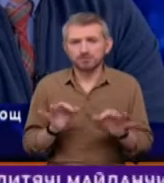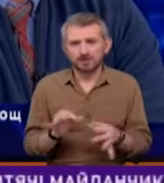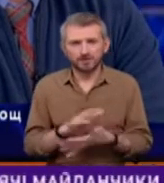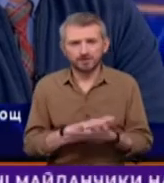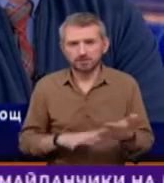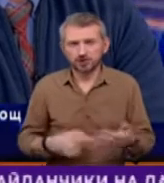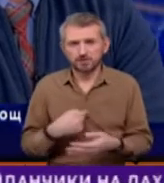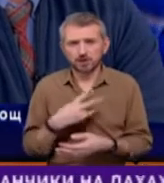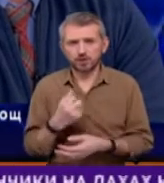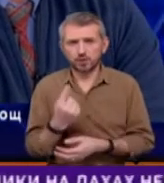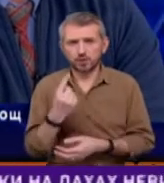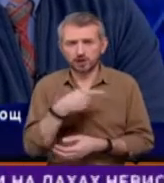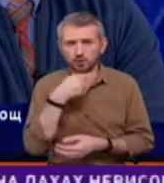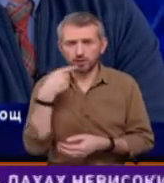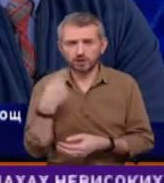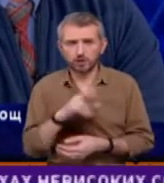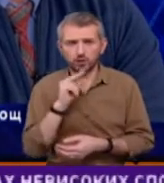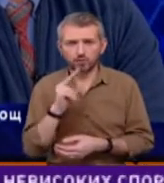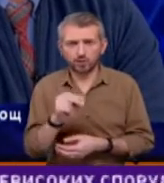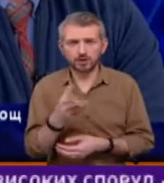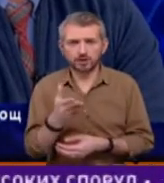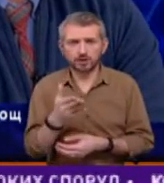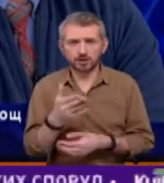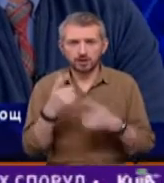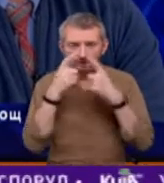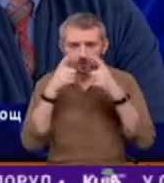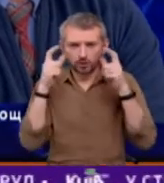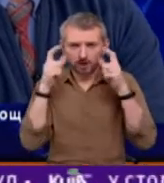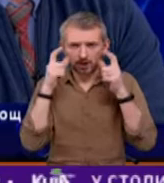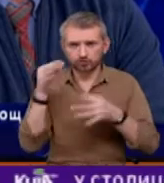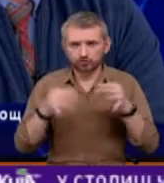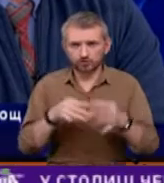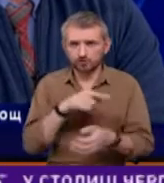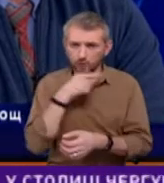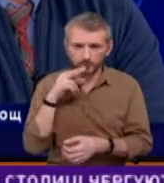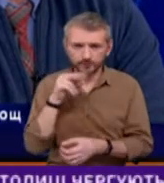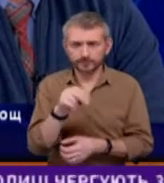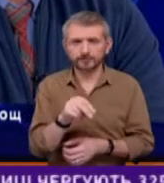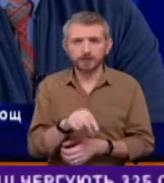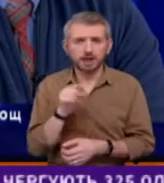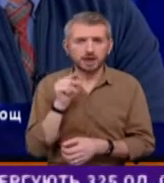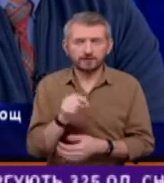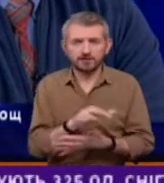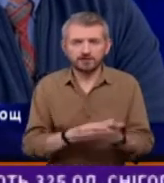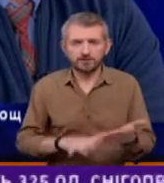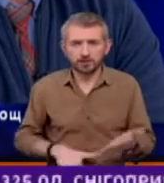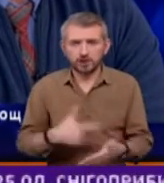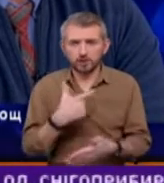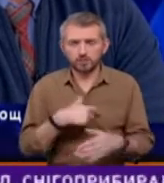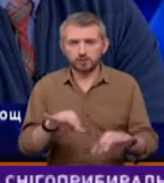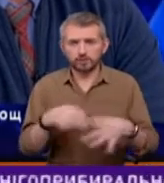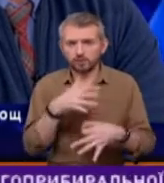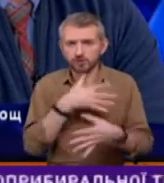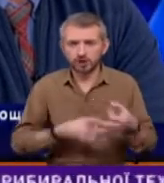один з російськомовних окулярах суддів російськомовних, так? Ну, він, вибачте, собі дозволив під